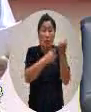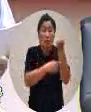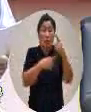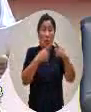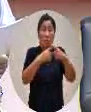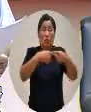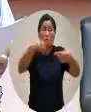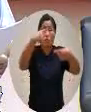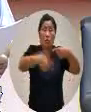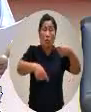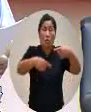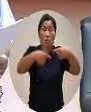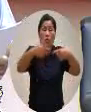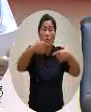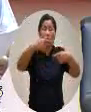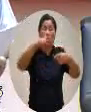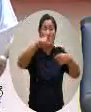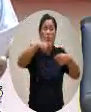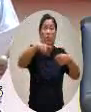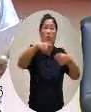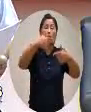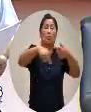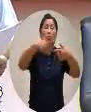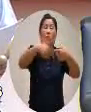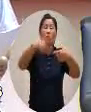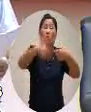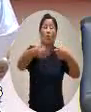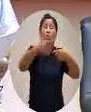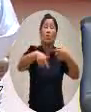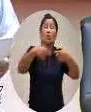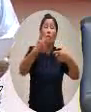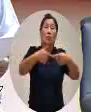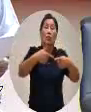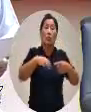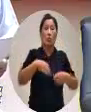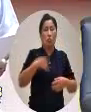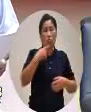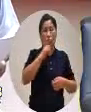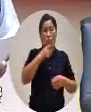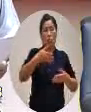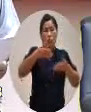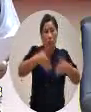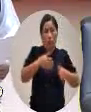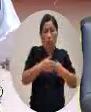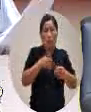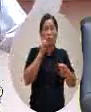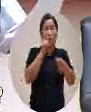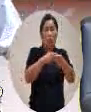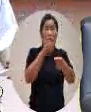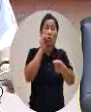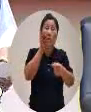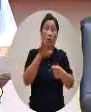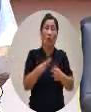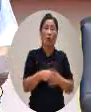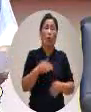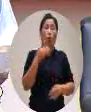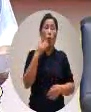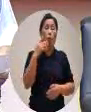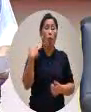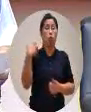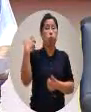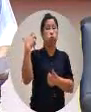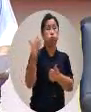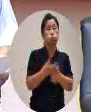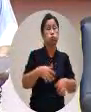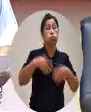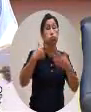所以打起來兩千萬重點我要說一點如果如果我們不承諸給他們